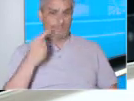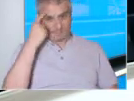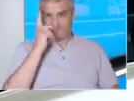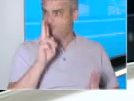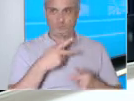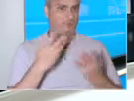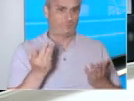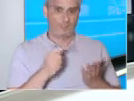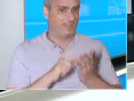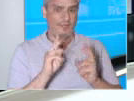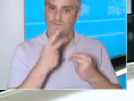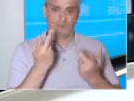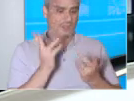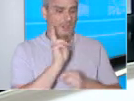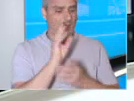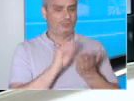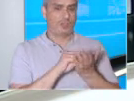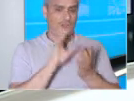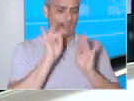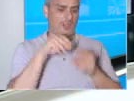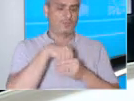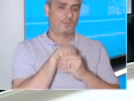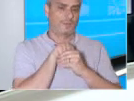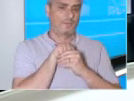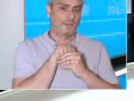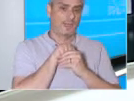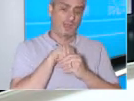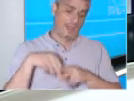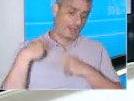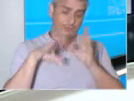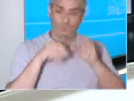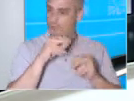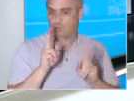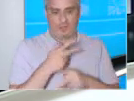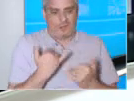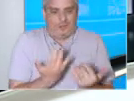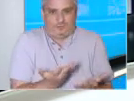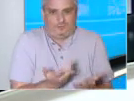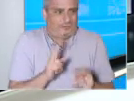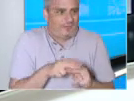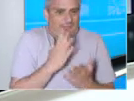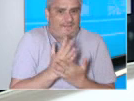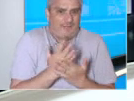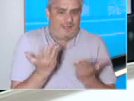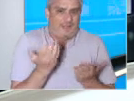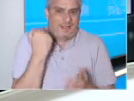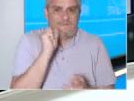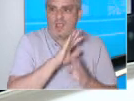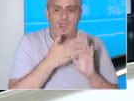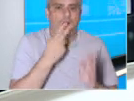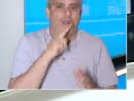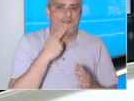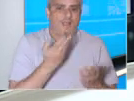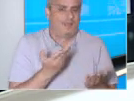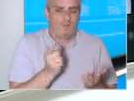שלא ניתן, כי הוא יודע שלא ניתן לשריון אותו בליכוד עם ההתנגדות הפנימית. לחזור שוב לבחירות, הוא לא יכול לחשוב, כי אחרי שהוא הפר את כל מה שהוא